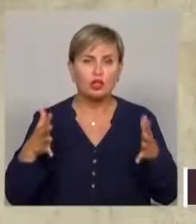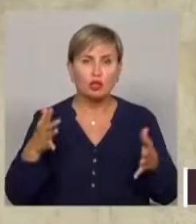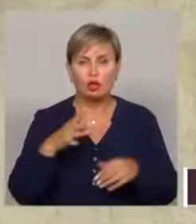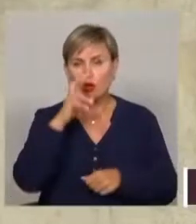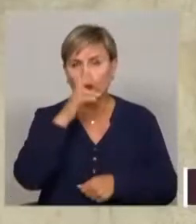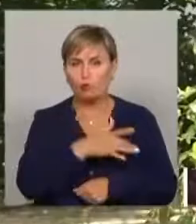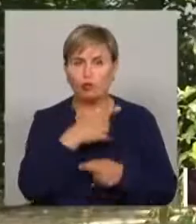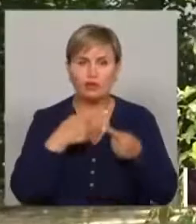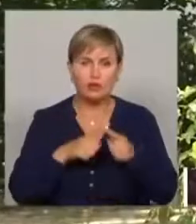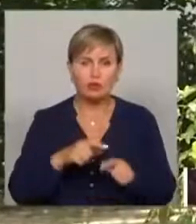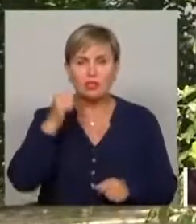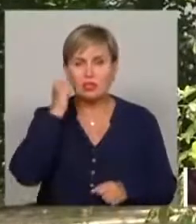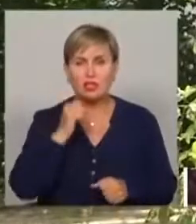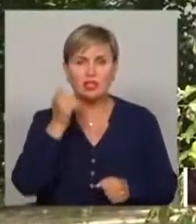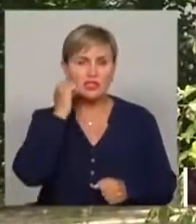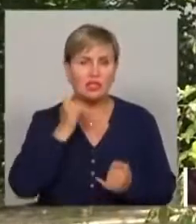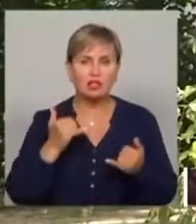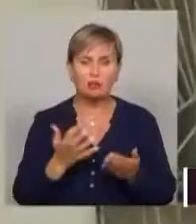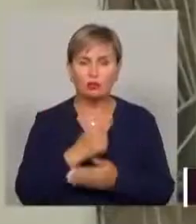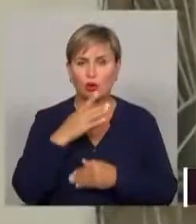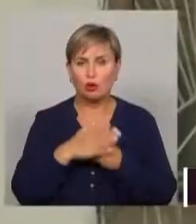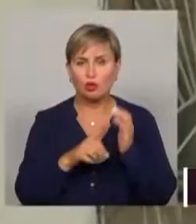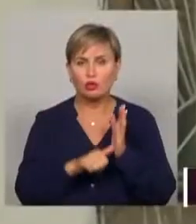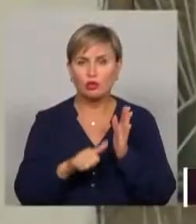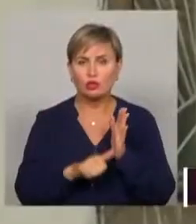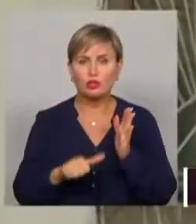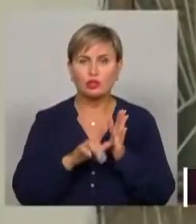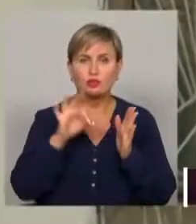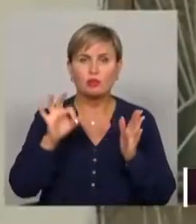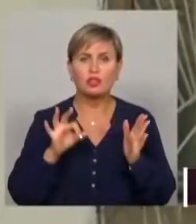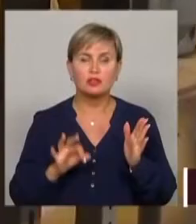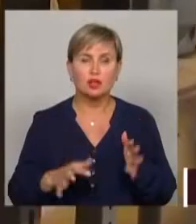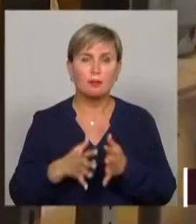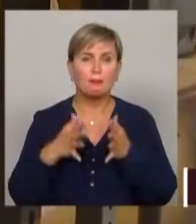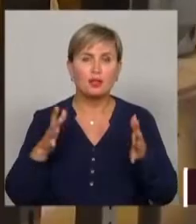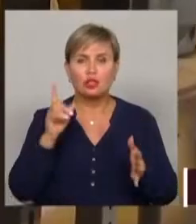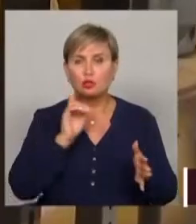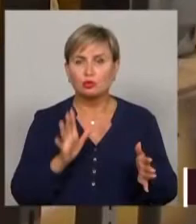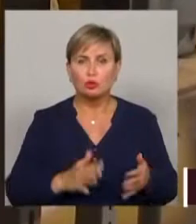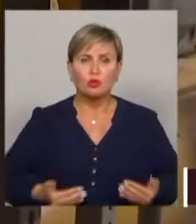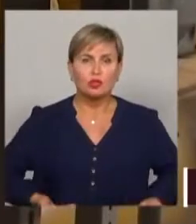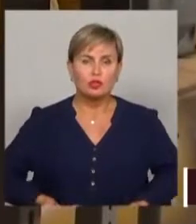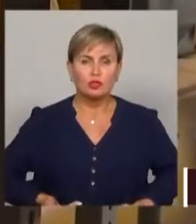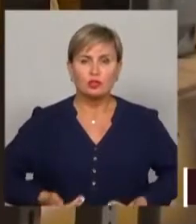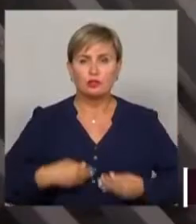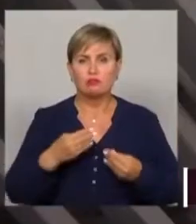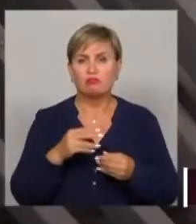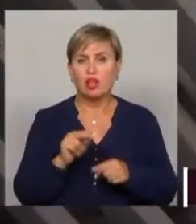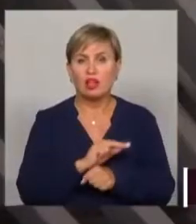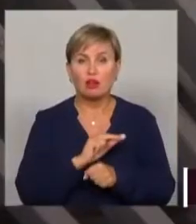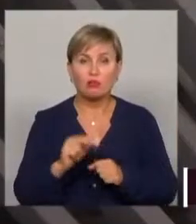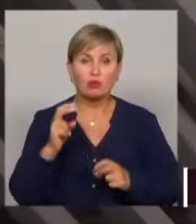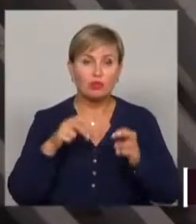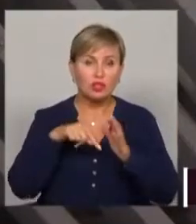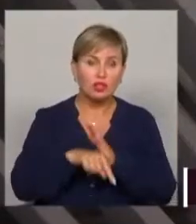инфраструктуры устарело. Износ сейчас достигает порядка 66%. Большие неудобства жителям доставляет ремонт котельных, из-за